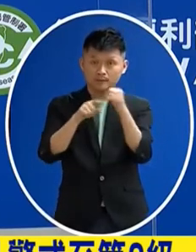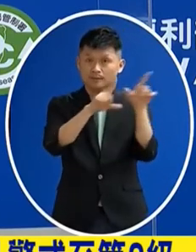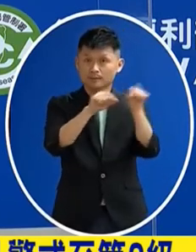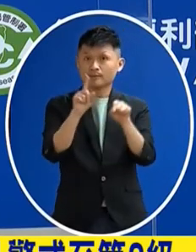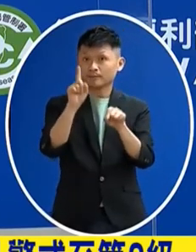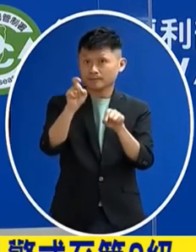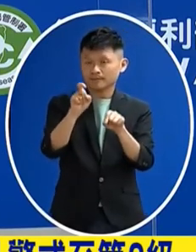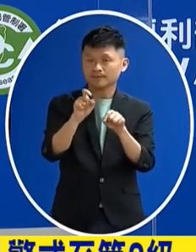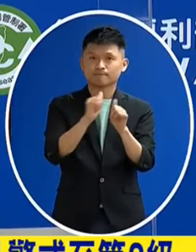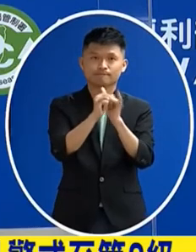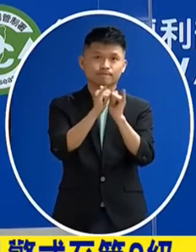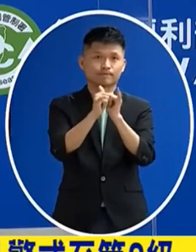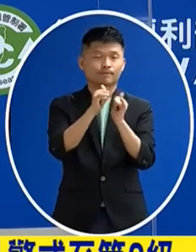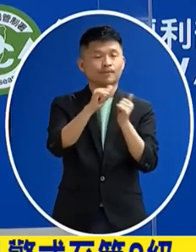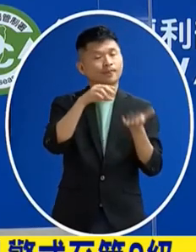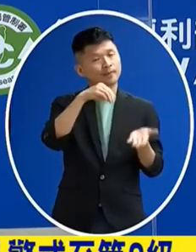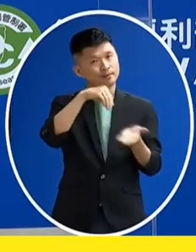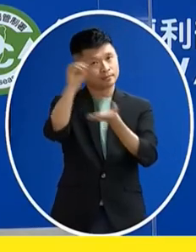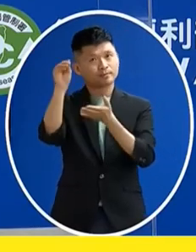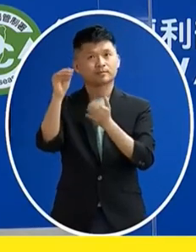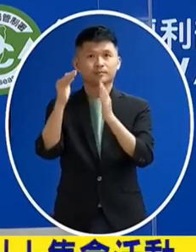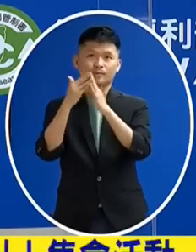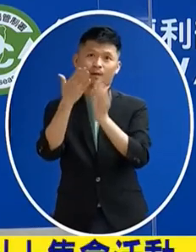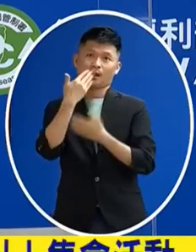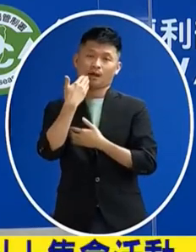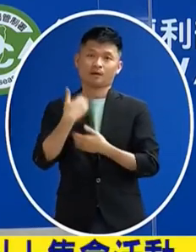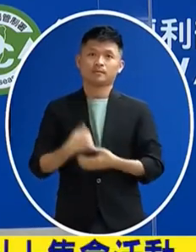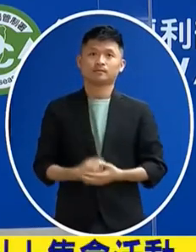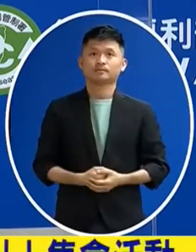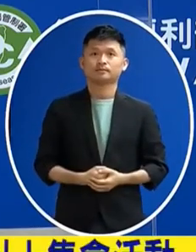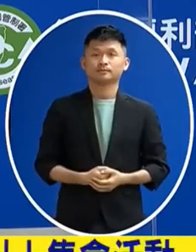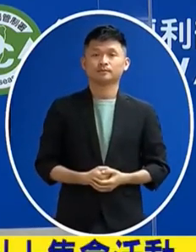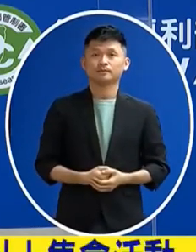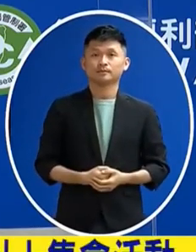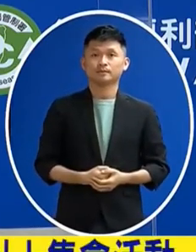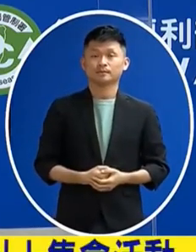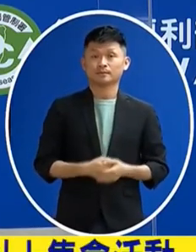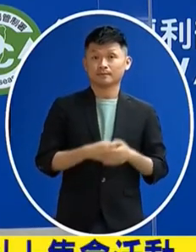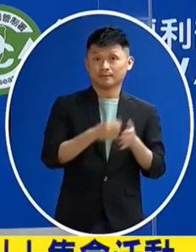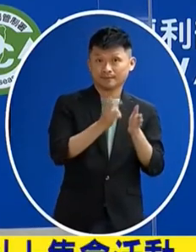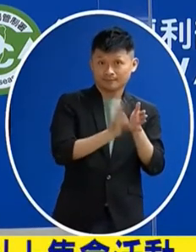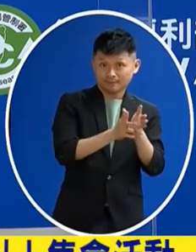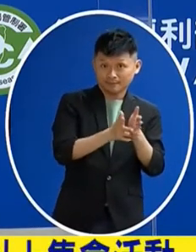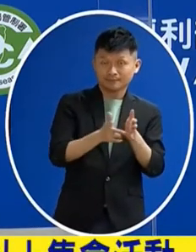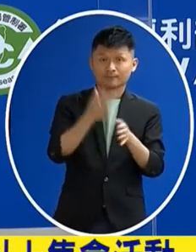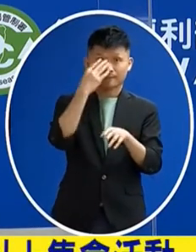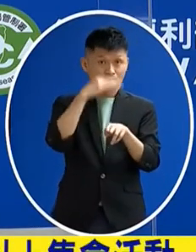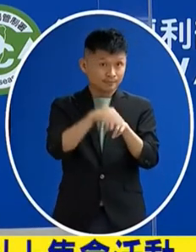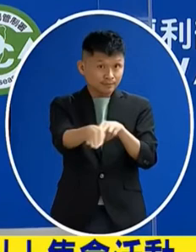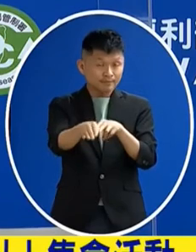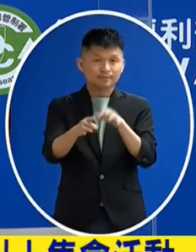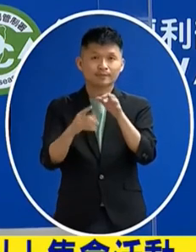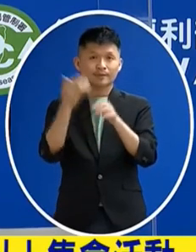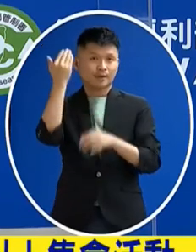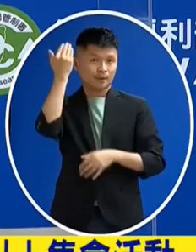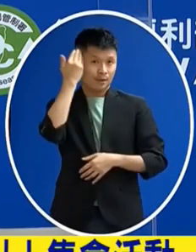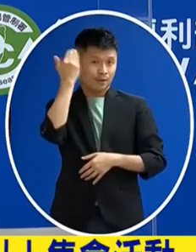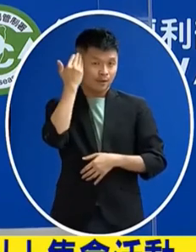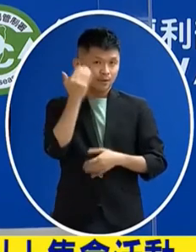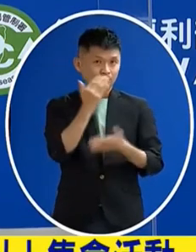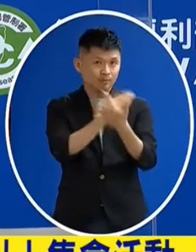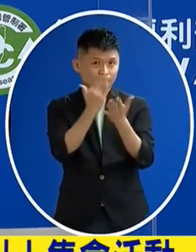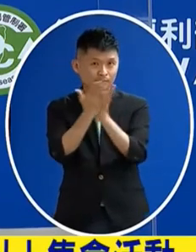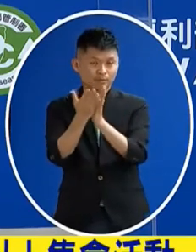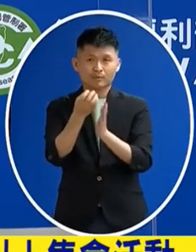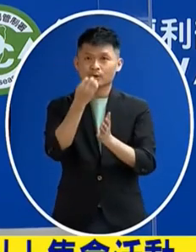前述措施者哈，建议民众外带用餐。那双铁、台铁、高铁、客运等大众运输